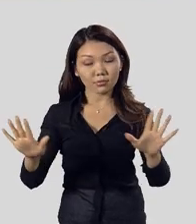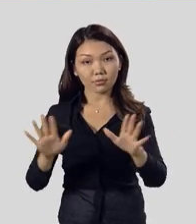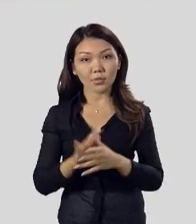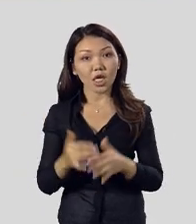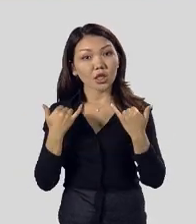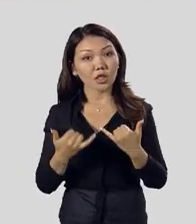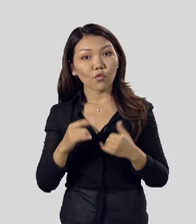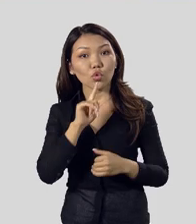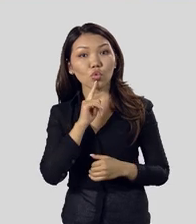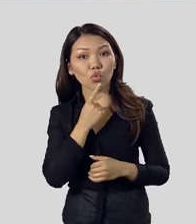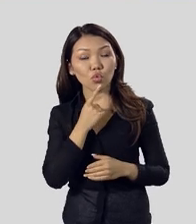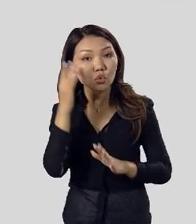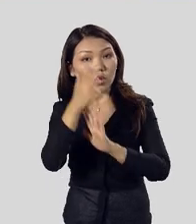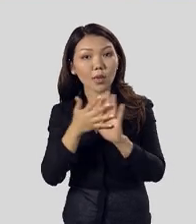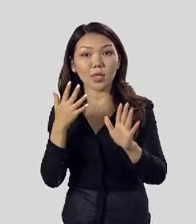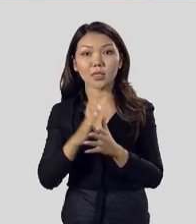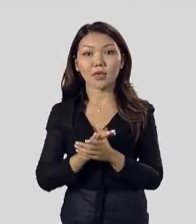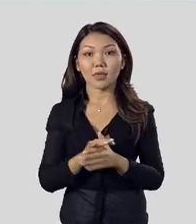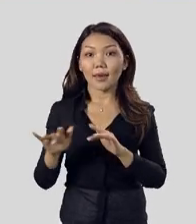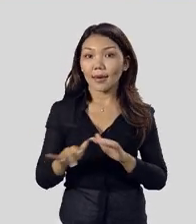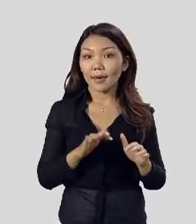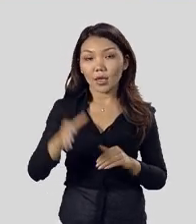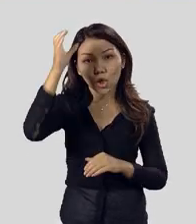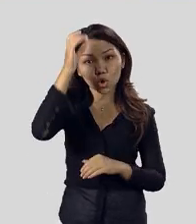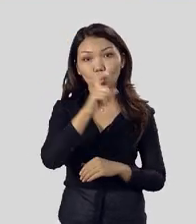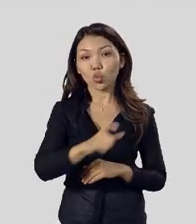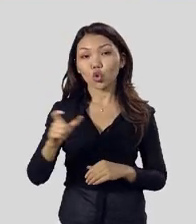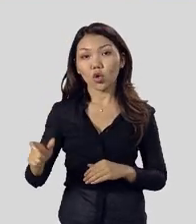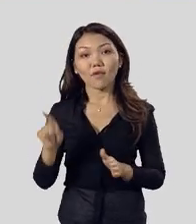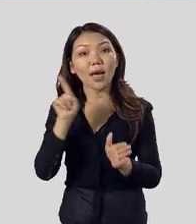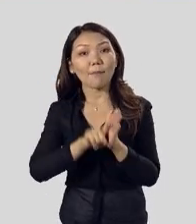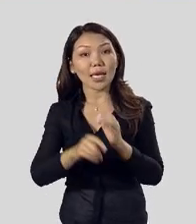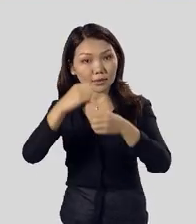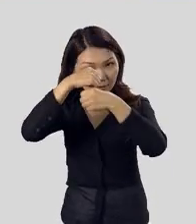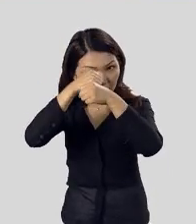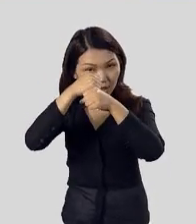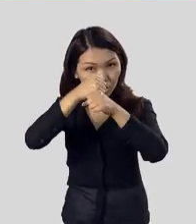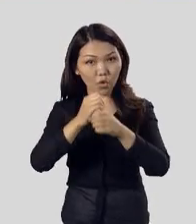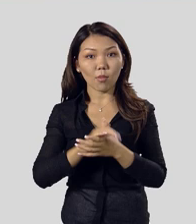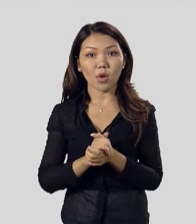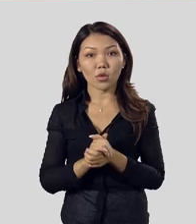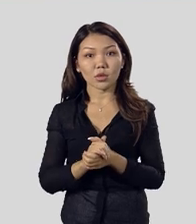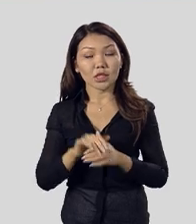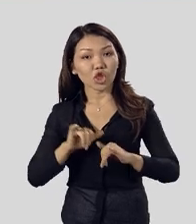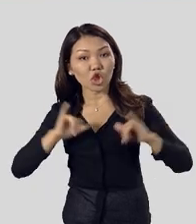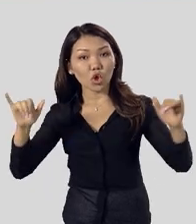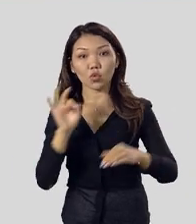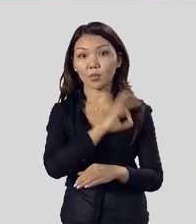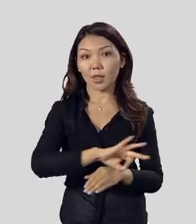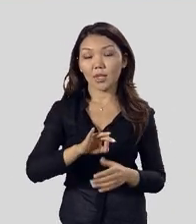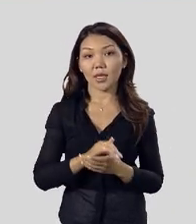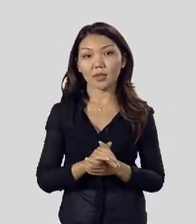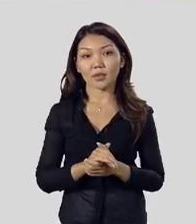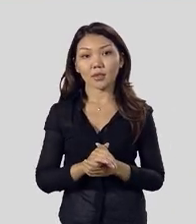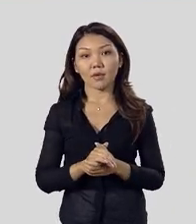сегодня трудно представить деятельность ученого без микроскопа микроскоп широко применяется в большинстве научных